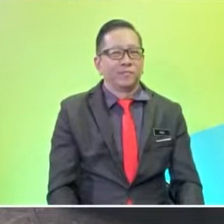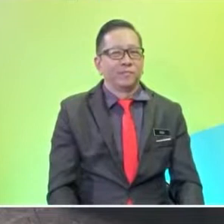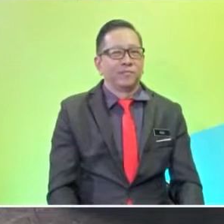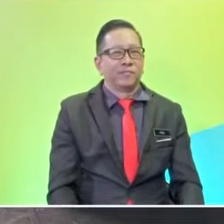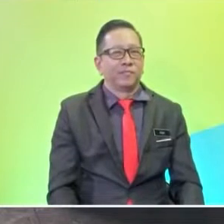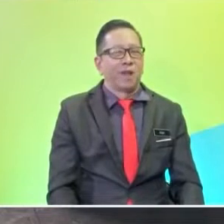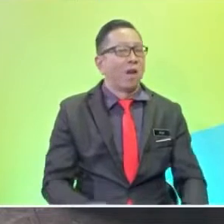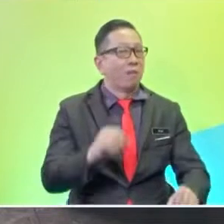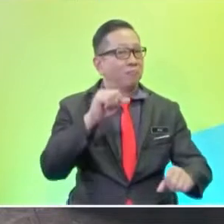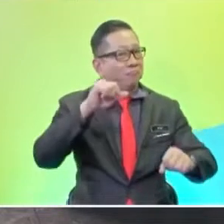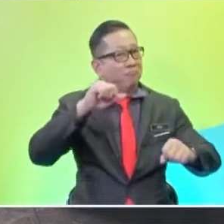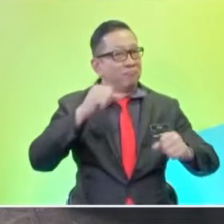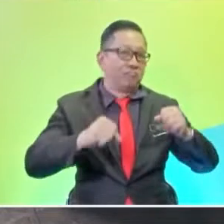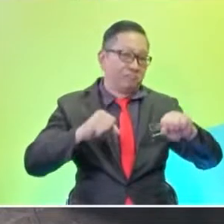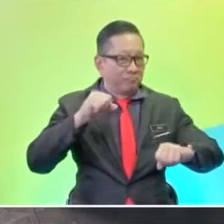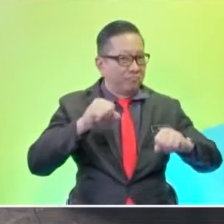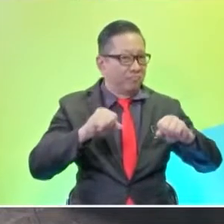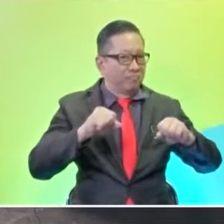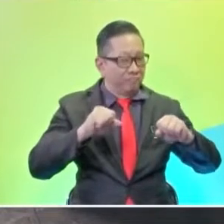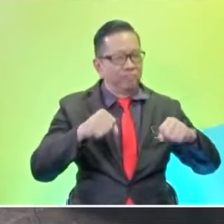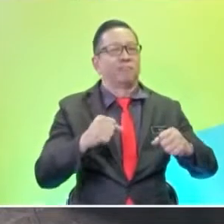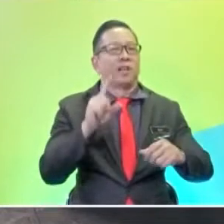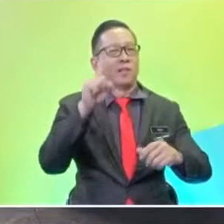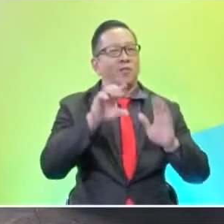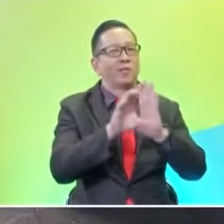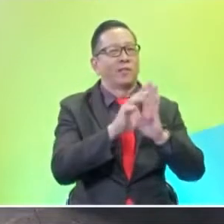satu contoh itu satu contoh